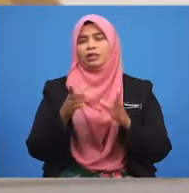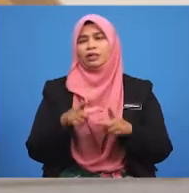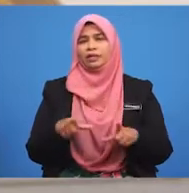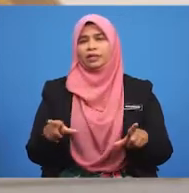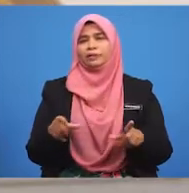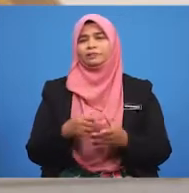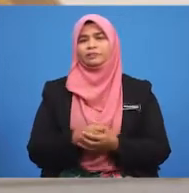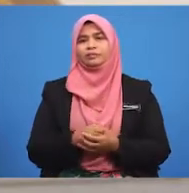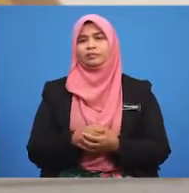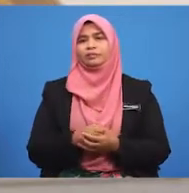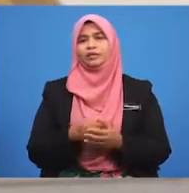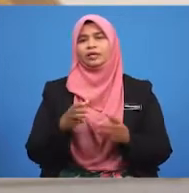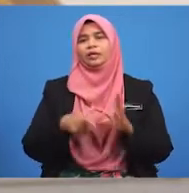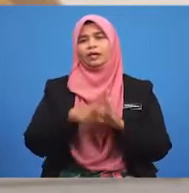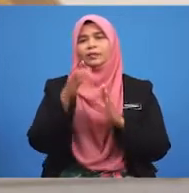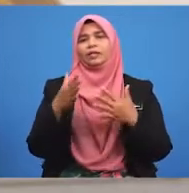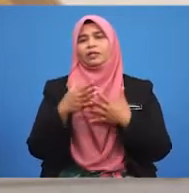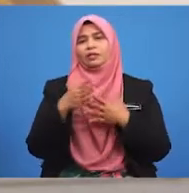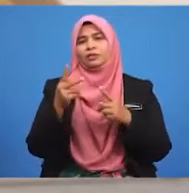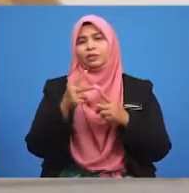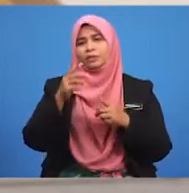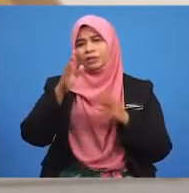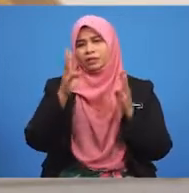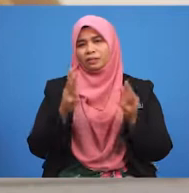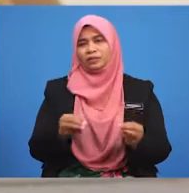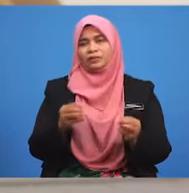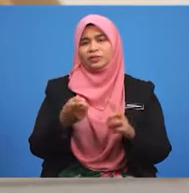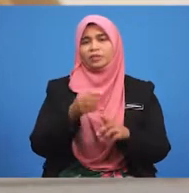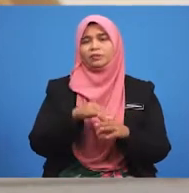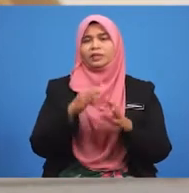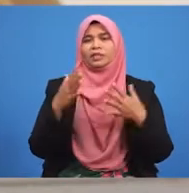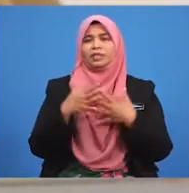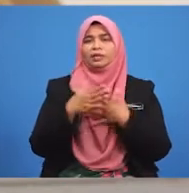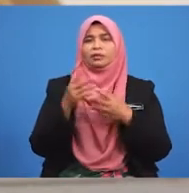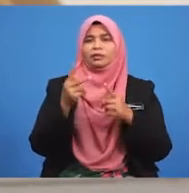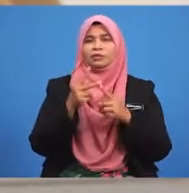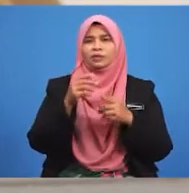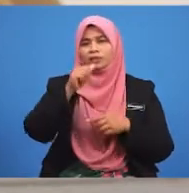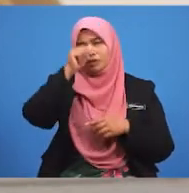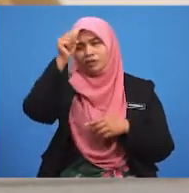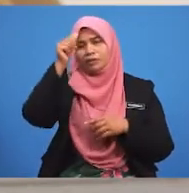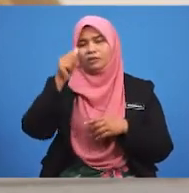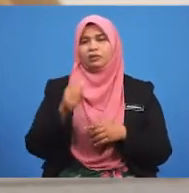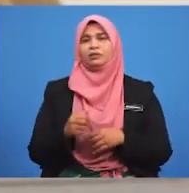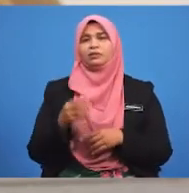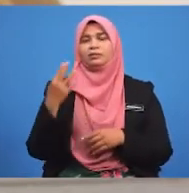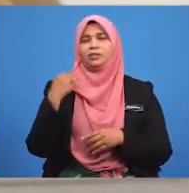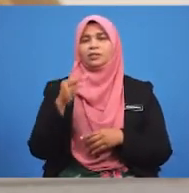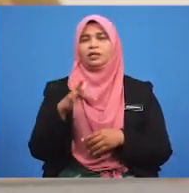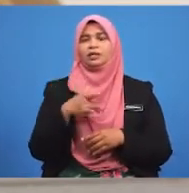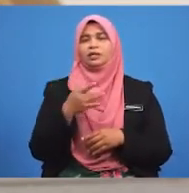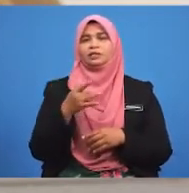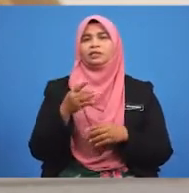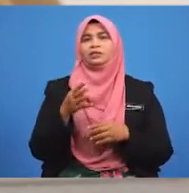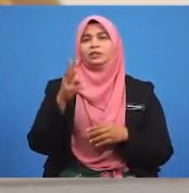takutkan manusia berbanding takut kepada Allah. Mereka menganggap bahawa makhluklah yang